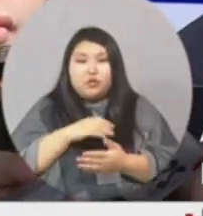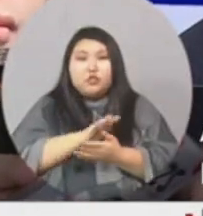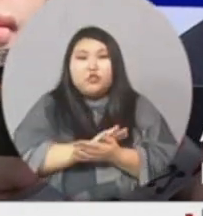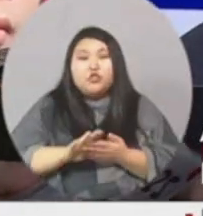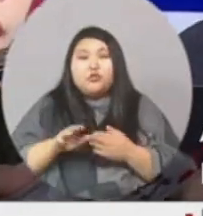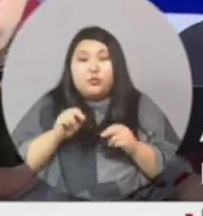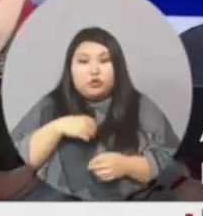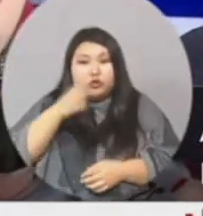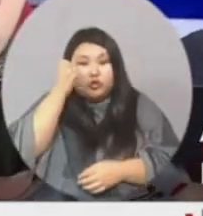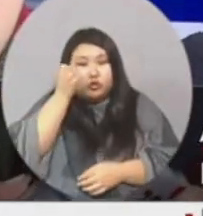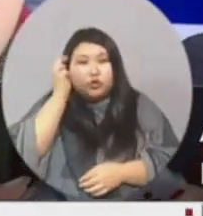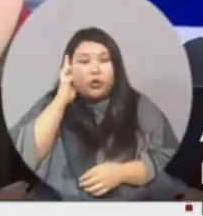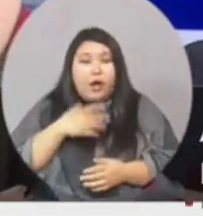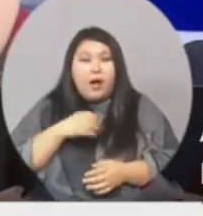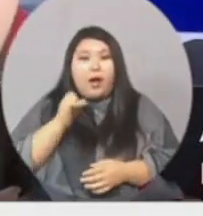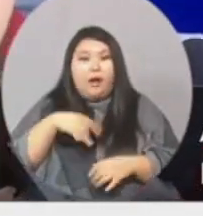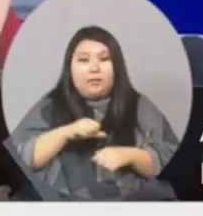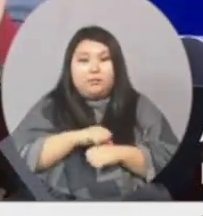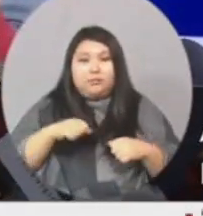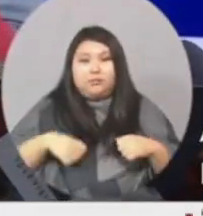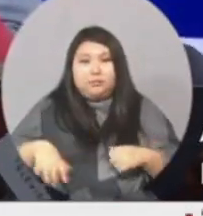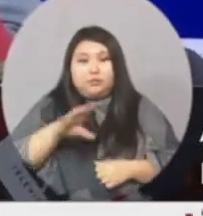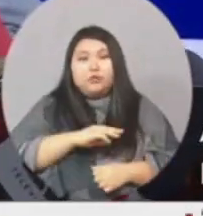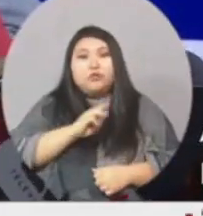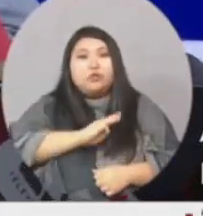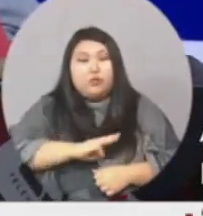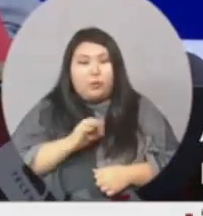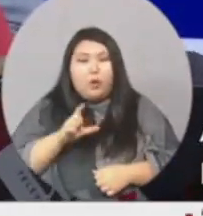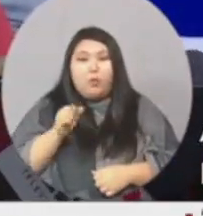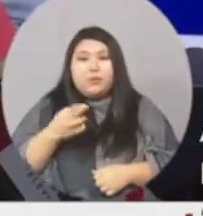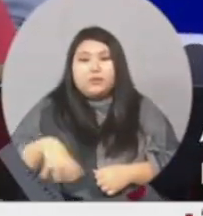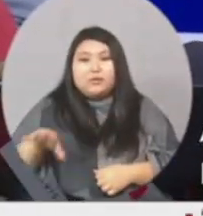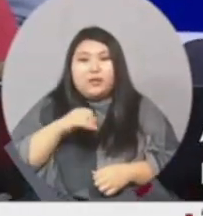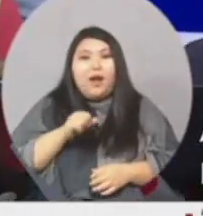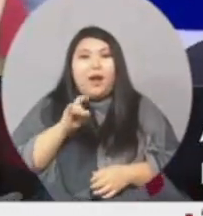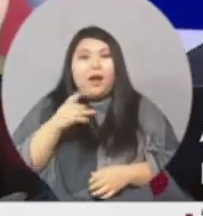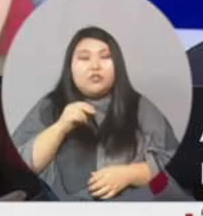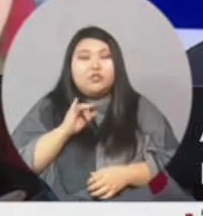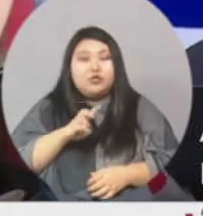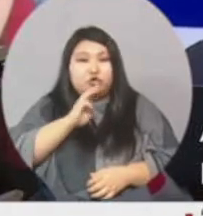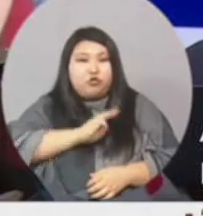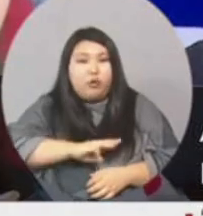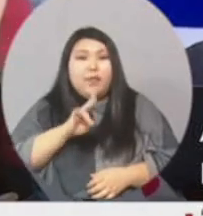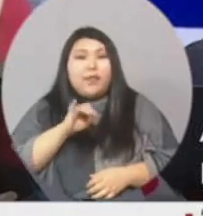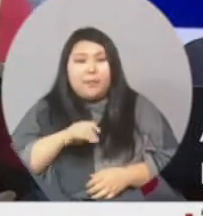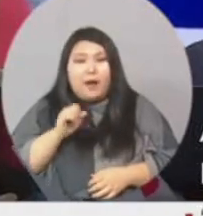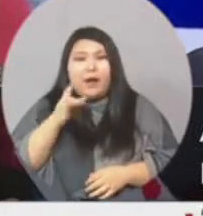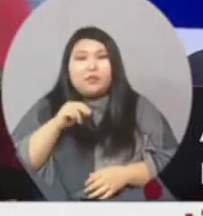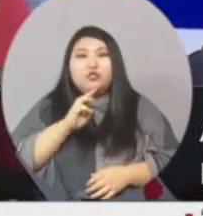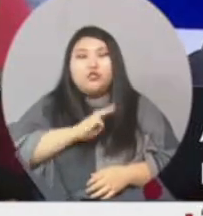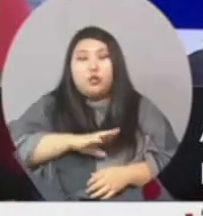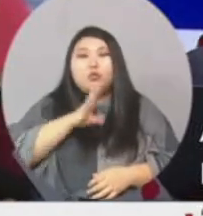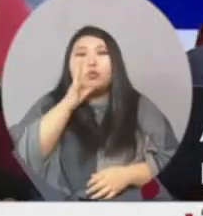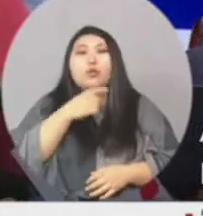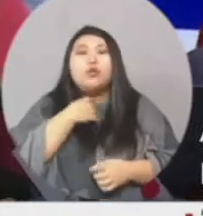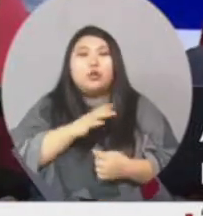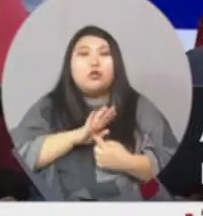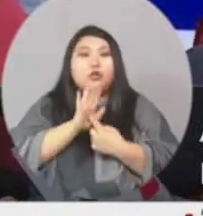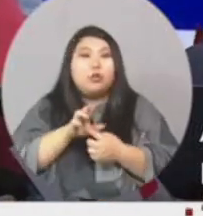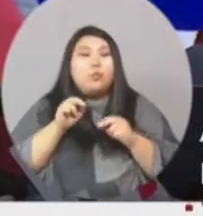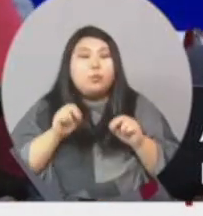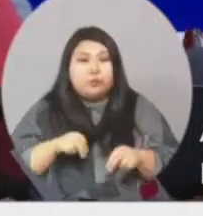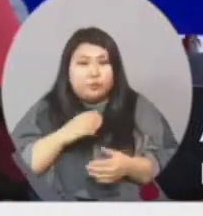ерөнхийлөгч маань ард түмнийхээ төлөө, за энэ бусад ардчлалын төлөөх намууд ардчлалын төлөө дуу хоолой болж байгаа